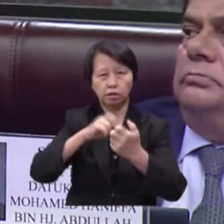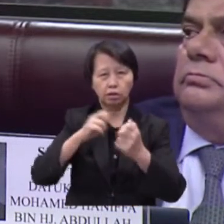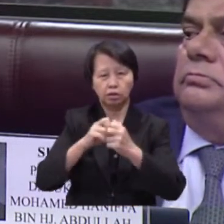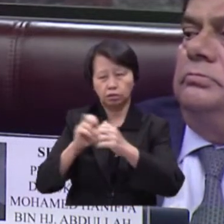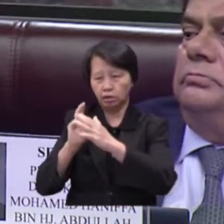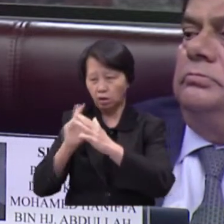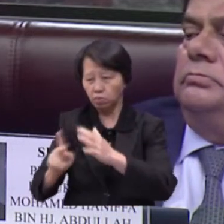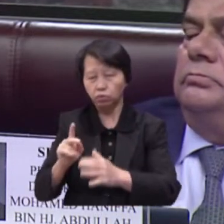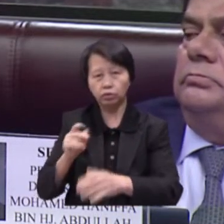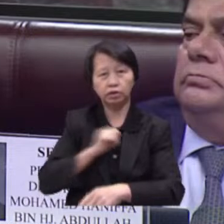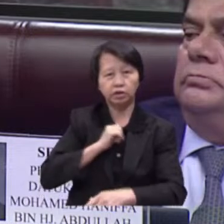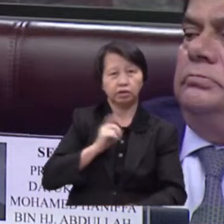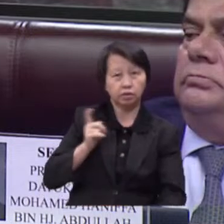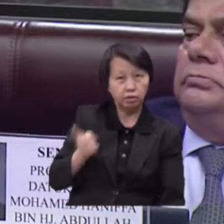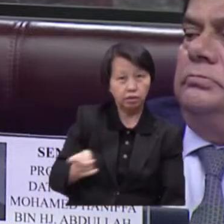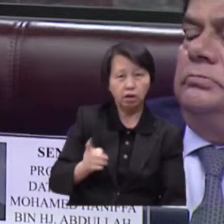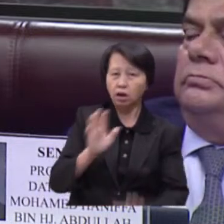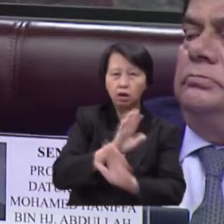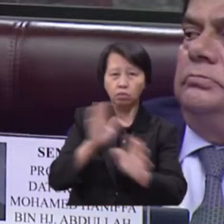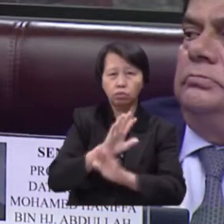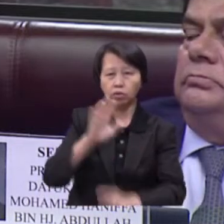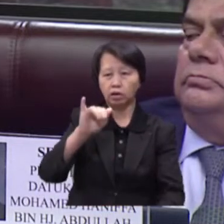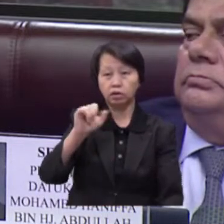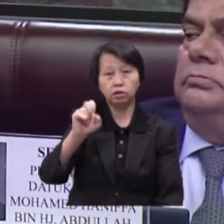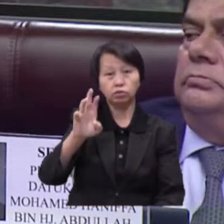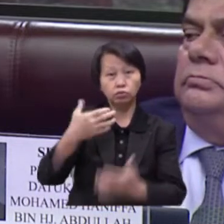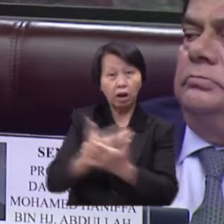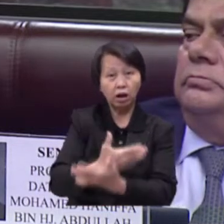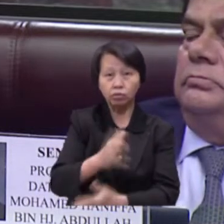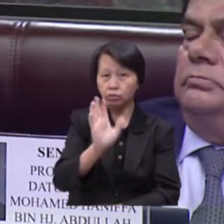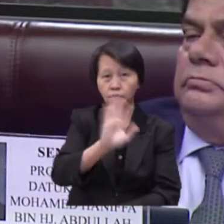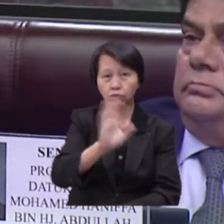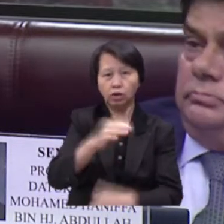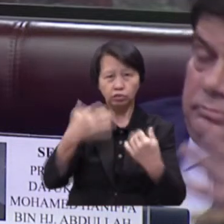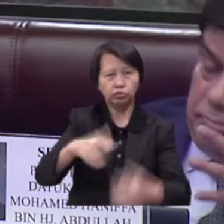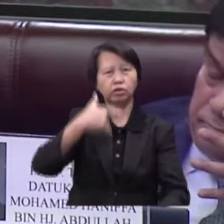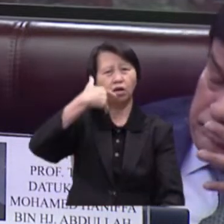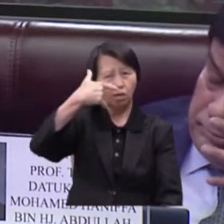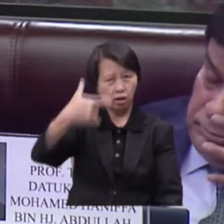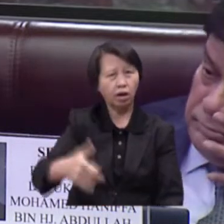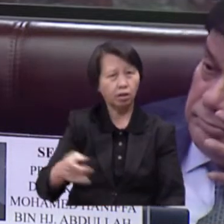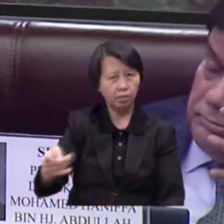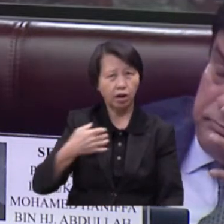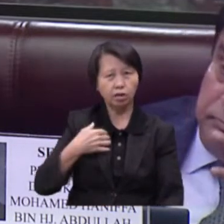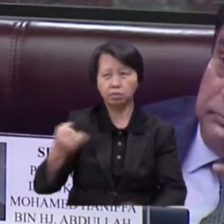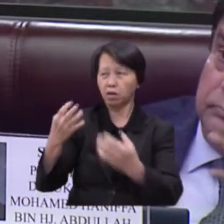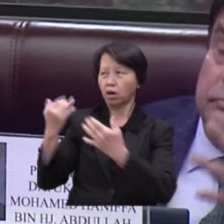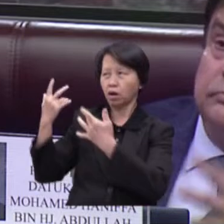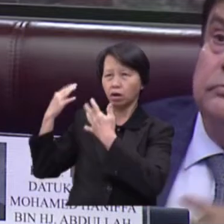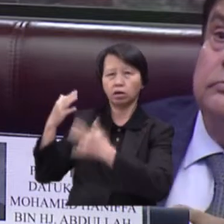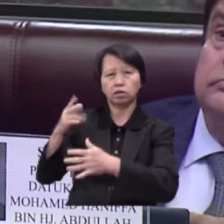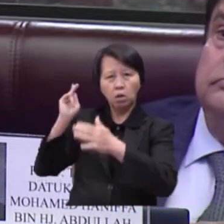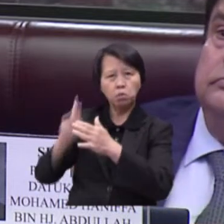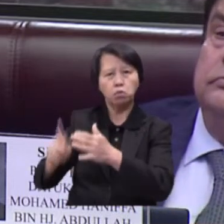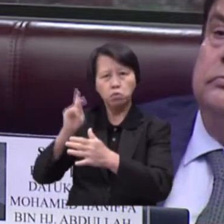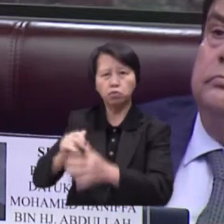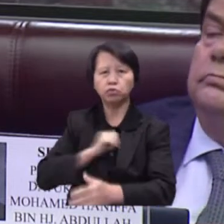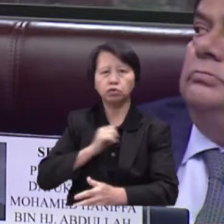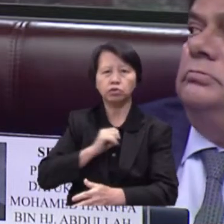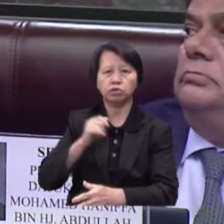bunuh diri ini bukanlah suatu isu yang baru malah telah wujud sejak sekian lama di Indonesia ini